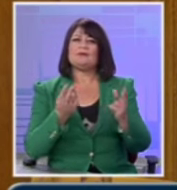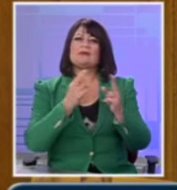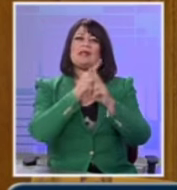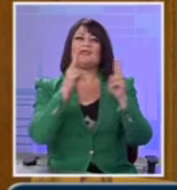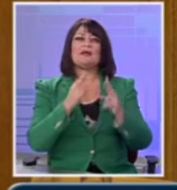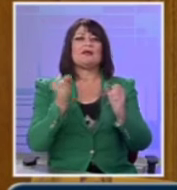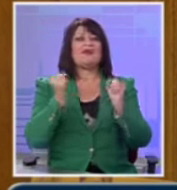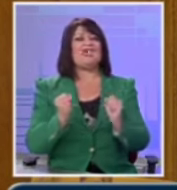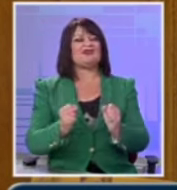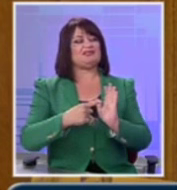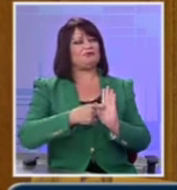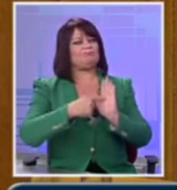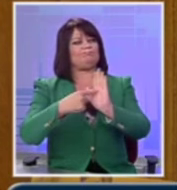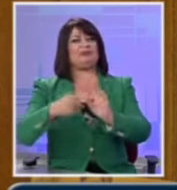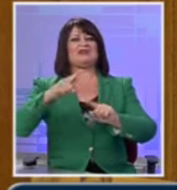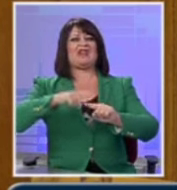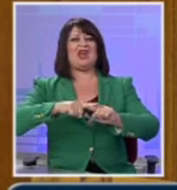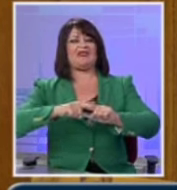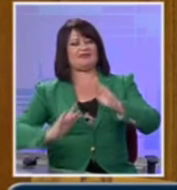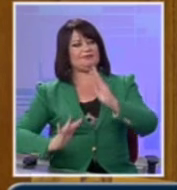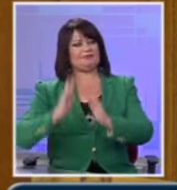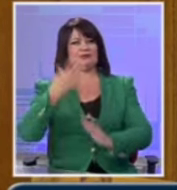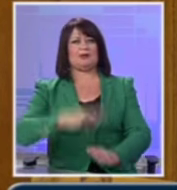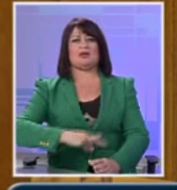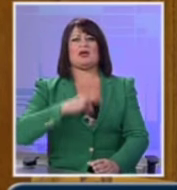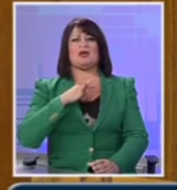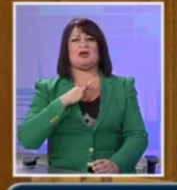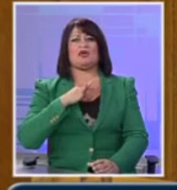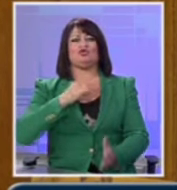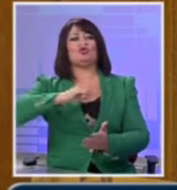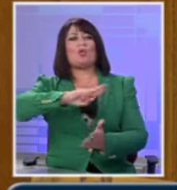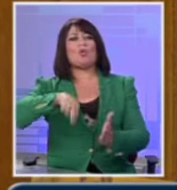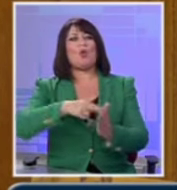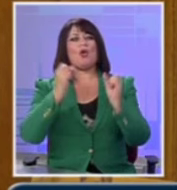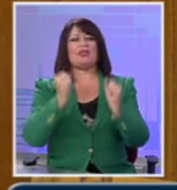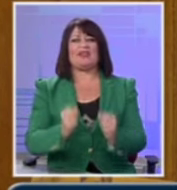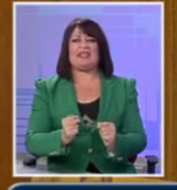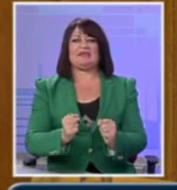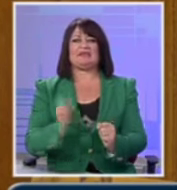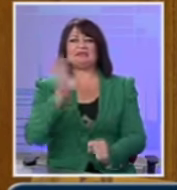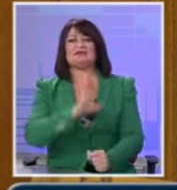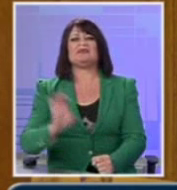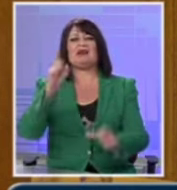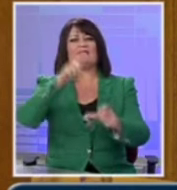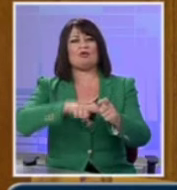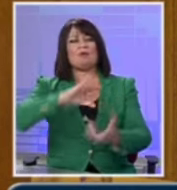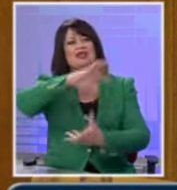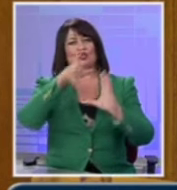χώρας, η αναβάθμιση του κύρους καταρχήν, αλλά του ρόλου και της θέσης της χώρας μας στην Ευρώπη και τον